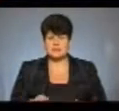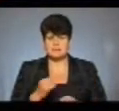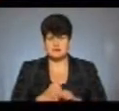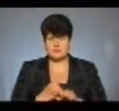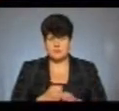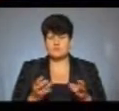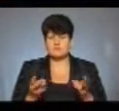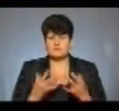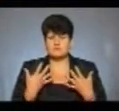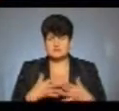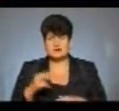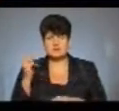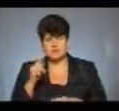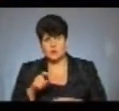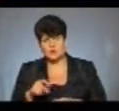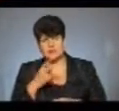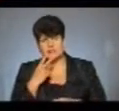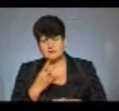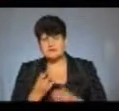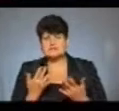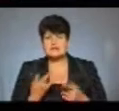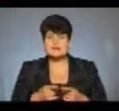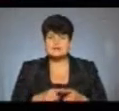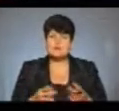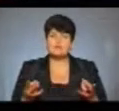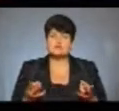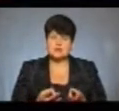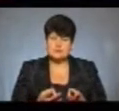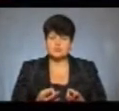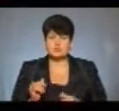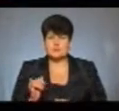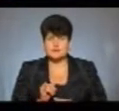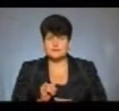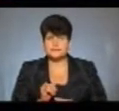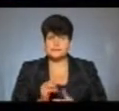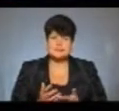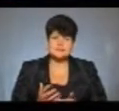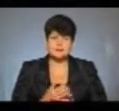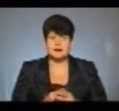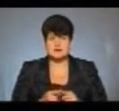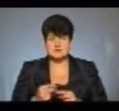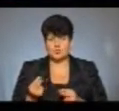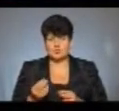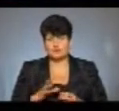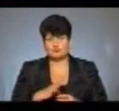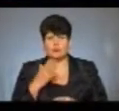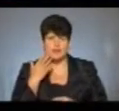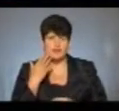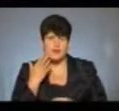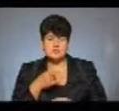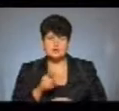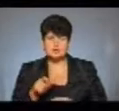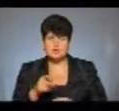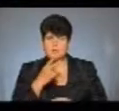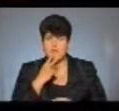якось помаленьку вивчали, люди дивилися, що наскільки це потрібно, і тому позбирати ці гроші було трохи вже легше, тому що люди вже